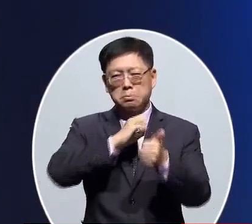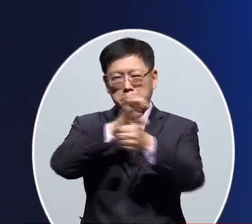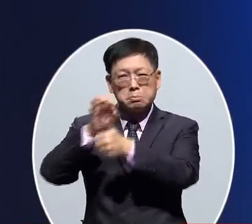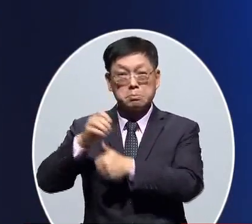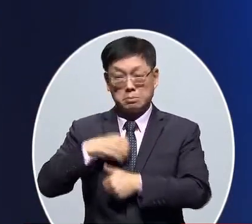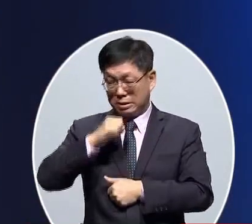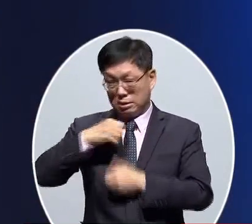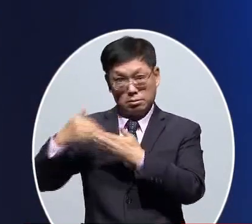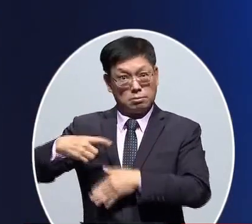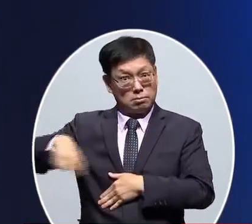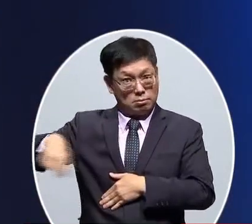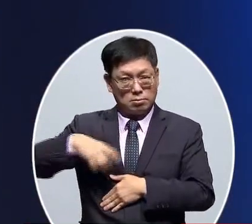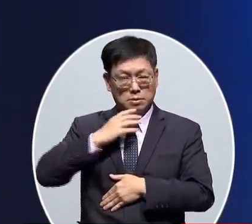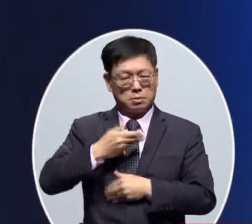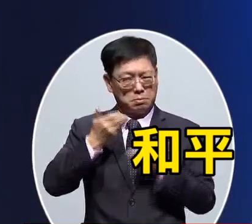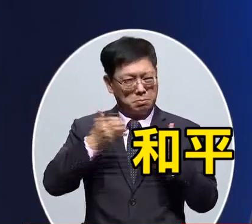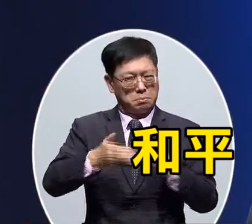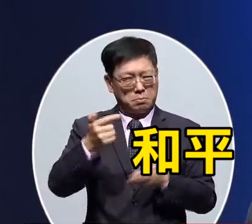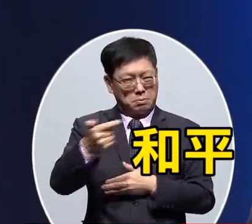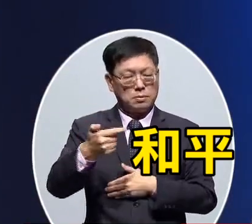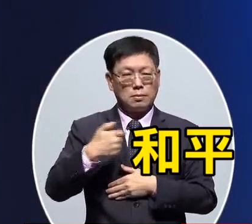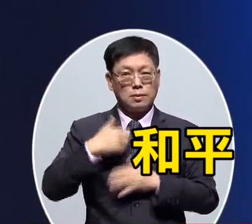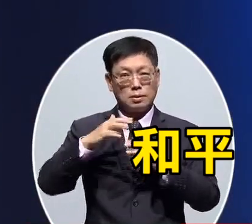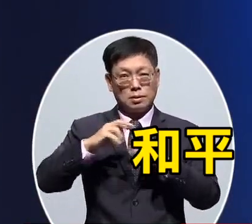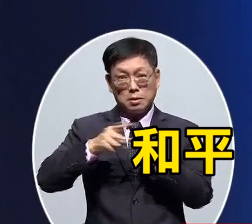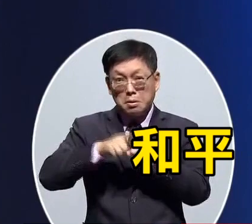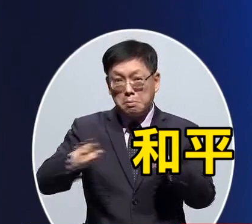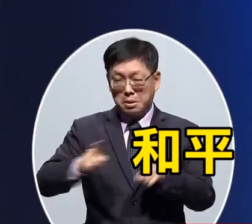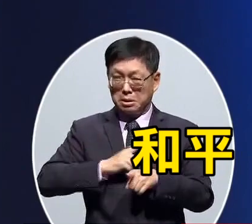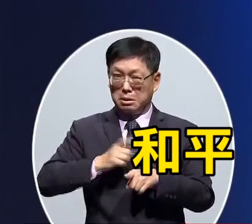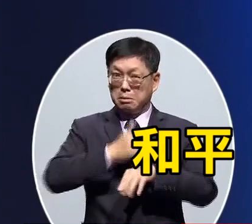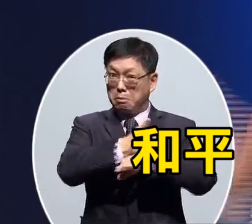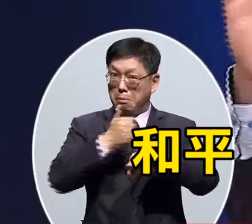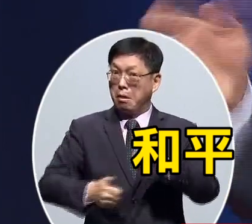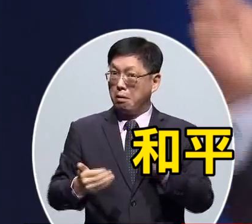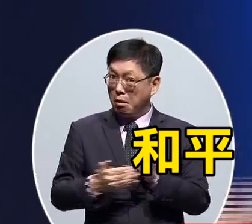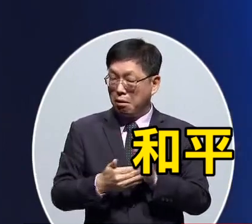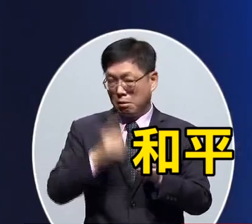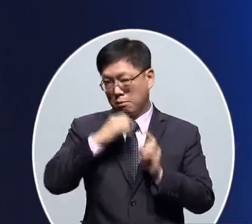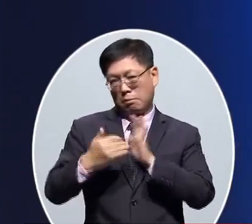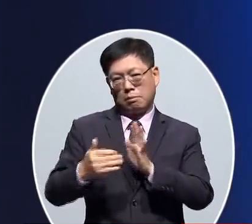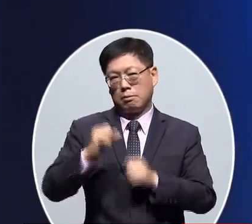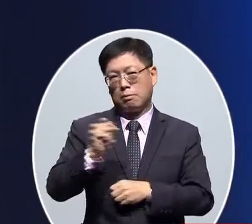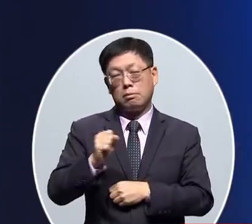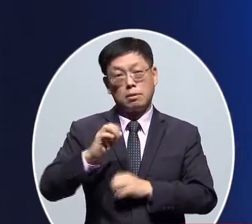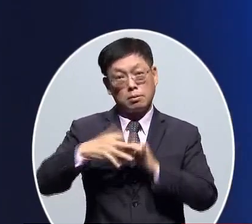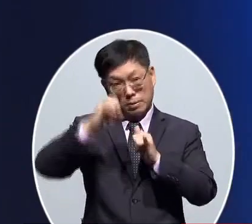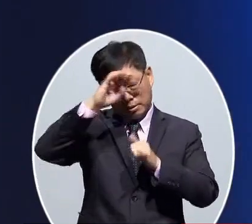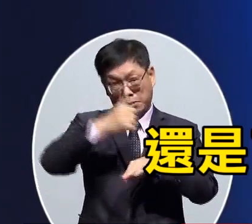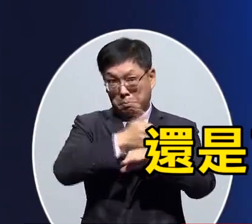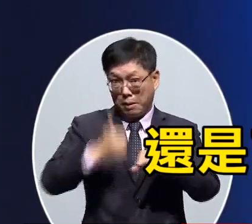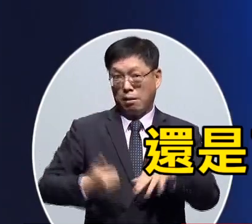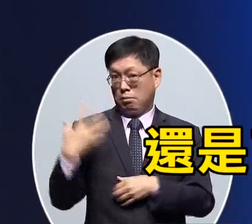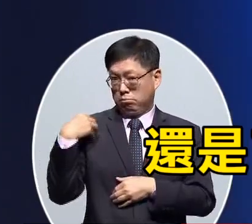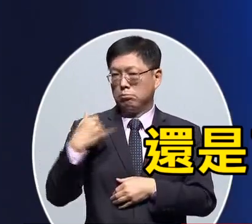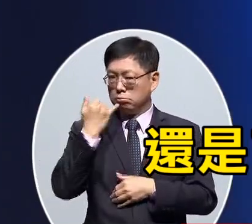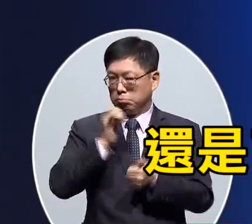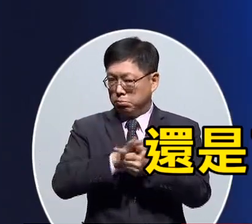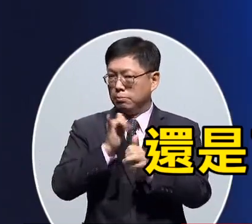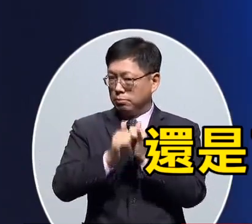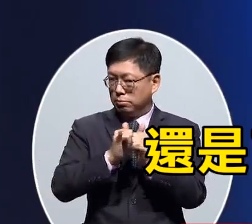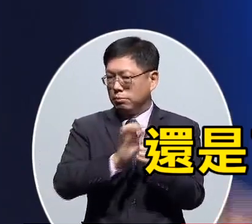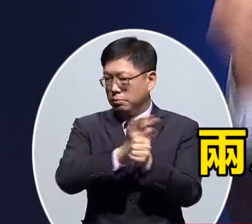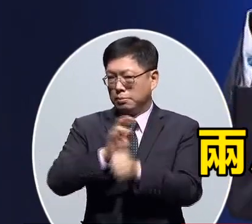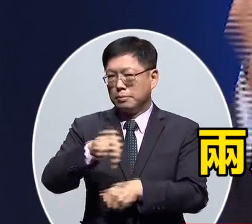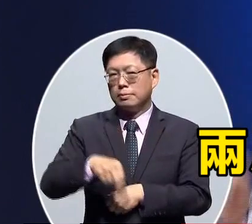位，两岸关系是重中之重，和平国民党不能够因为在野而拒绝，国民党在野还是可以为台湾老百姓做